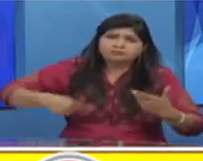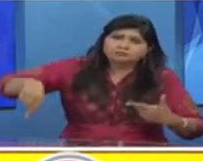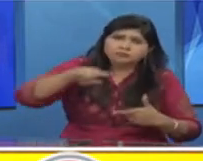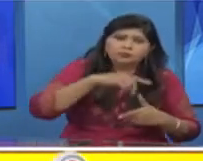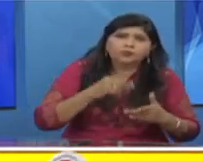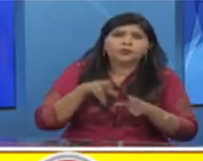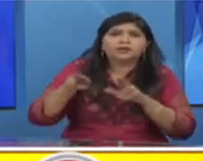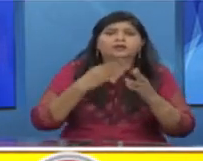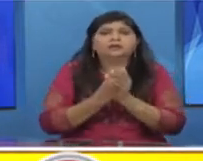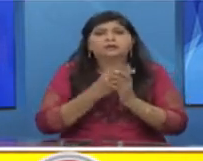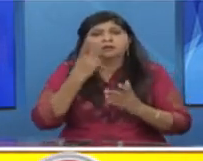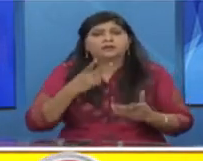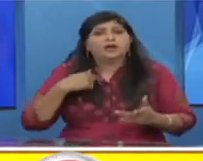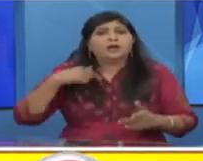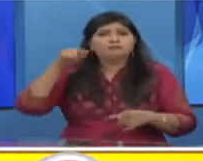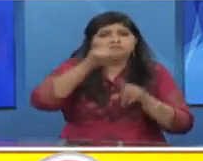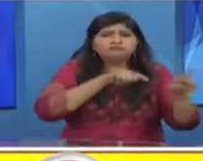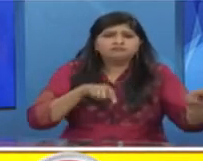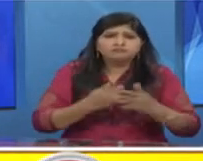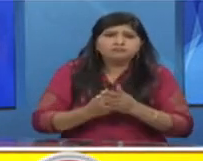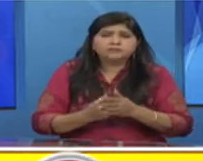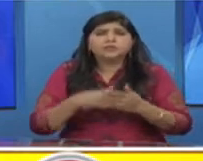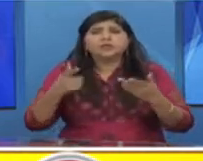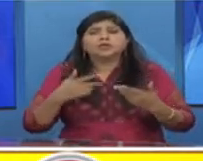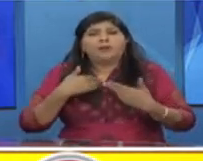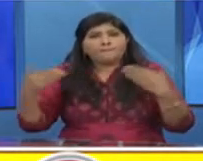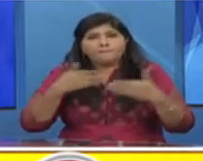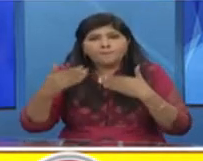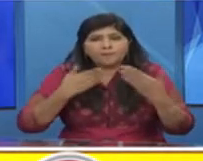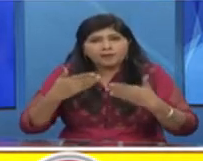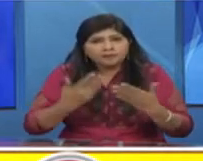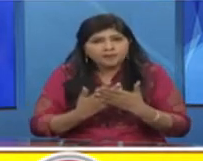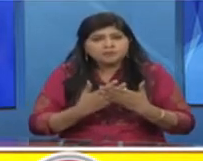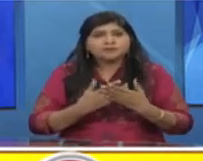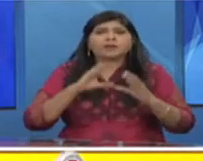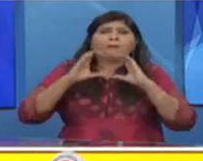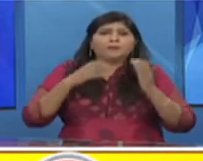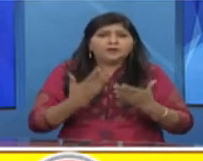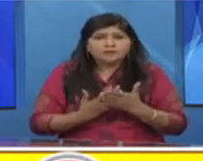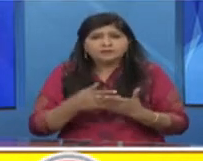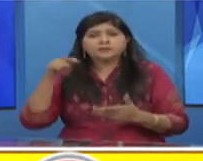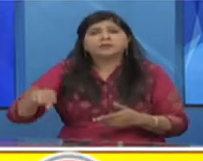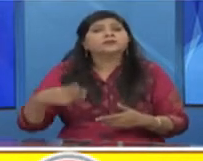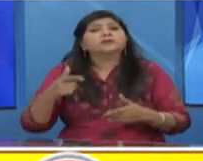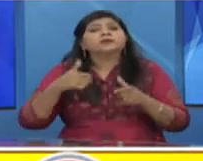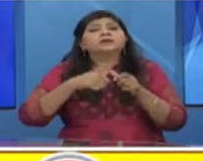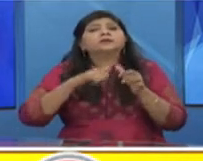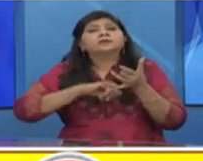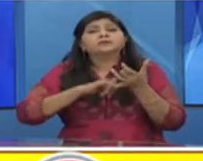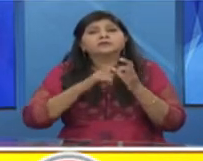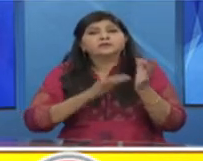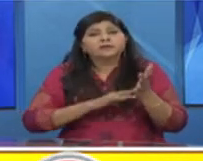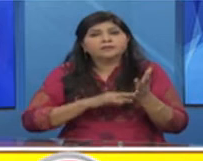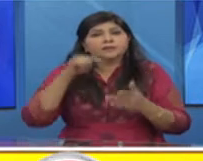गए। हर जगह लोगों से, संतों और ऋषियों से मिले। माना जाता है कि असम के सुविख्यात